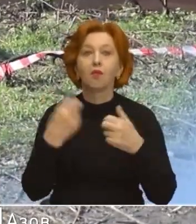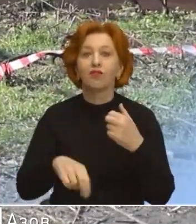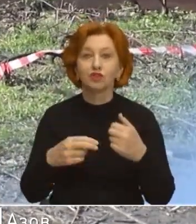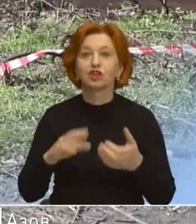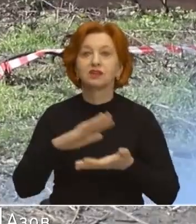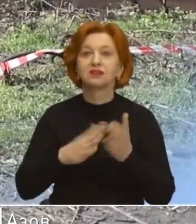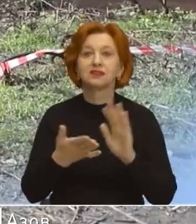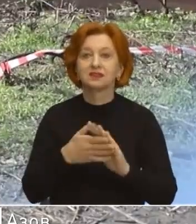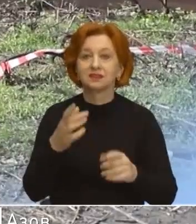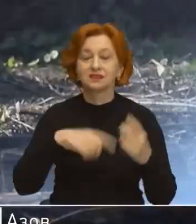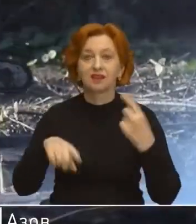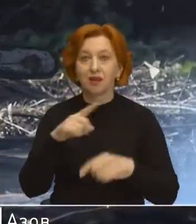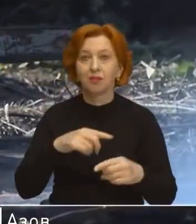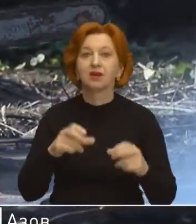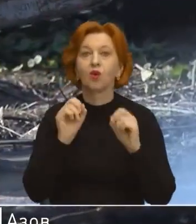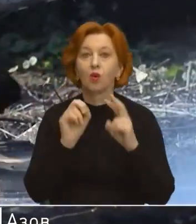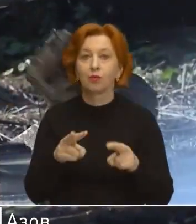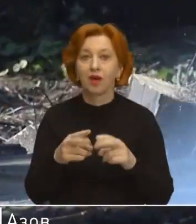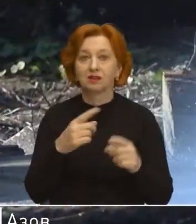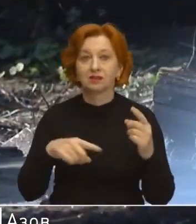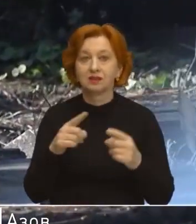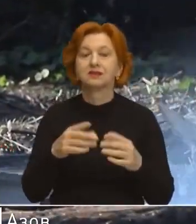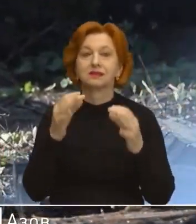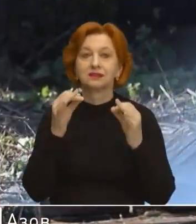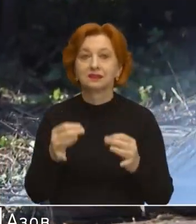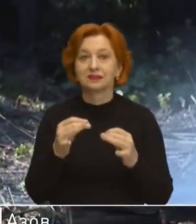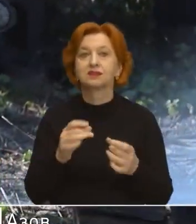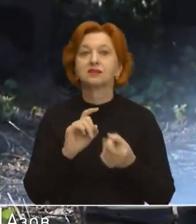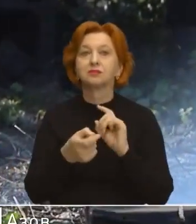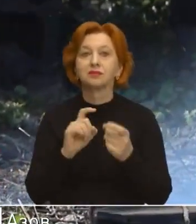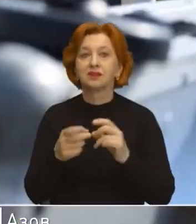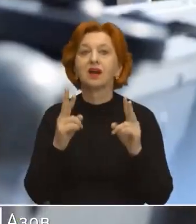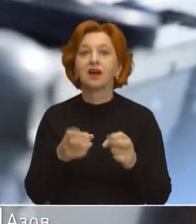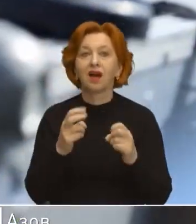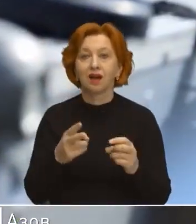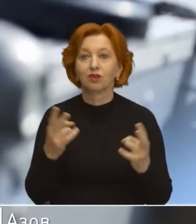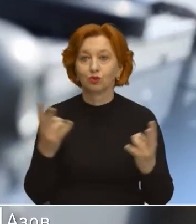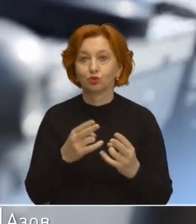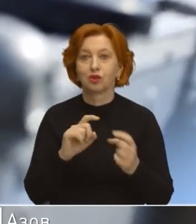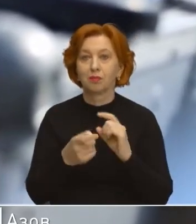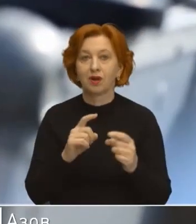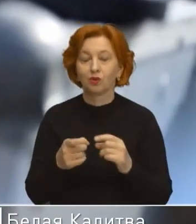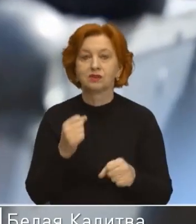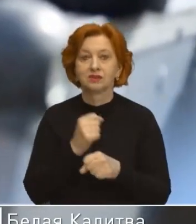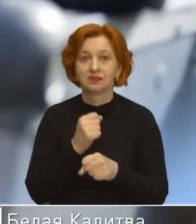цистерна с аварийно-химически опасным веществом, а под завалами цеха могут находиться люди.